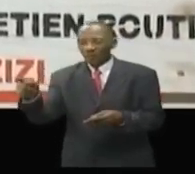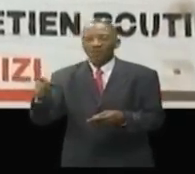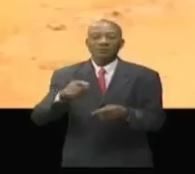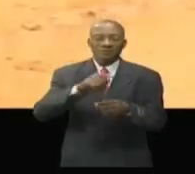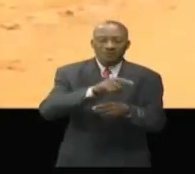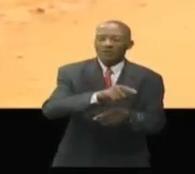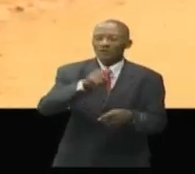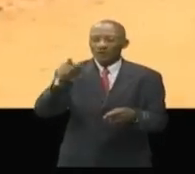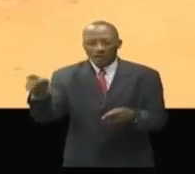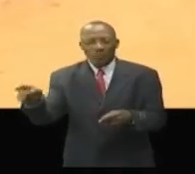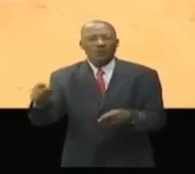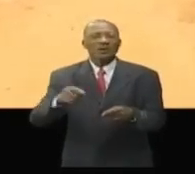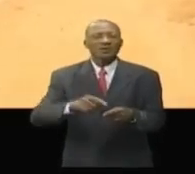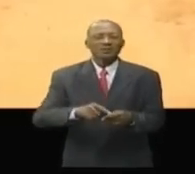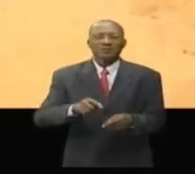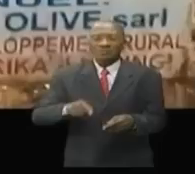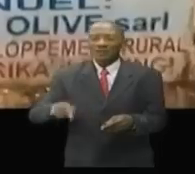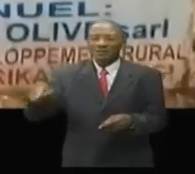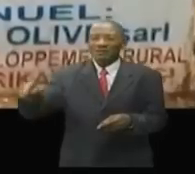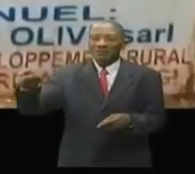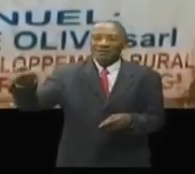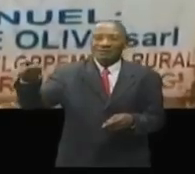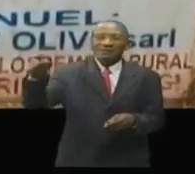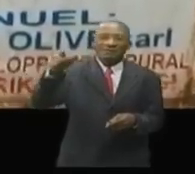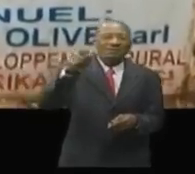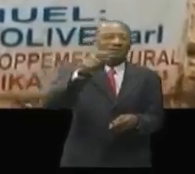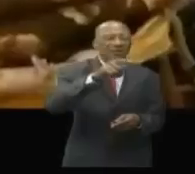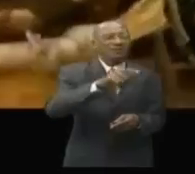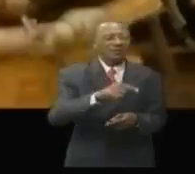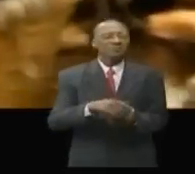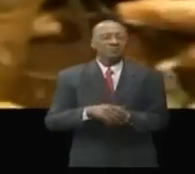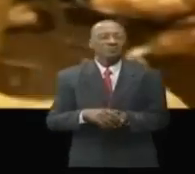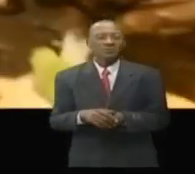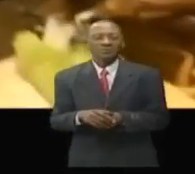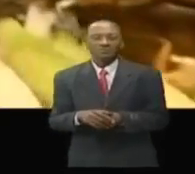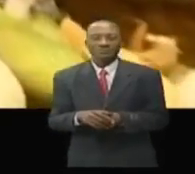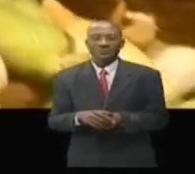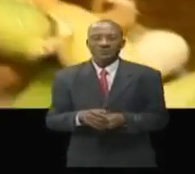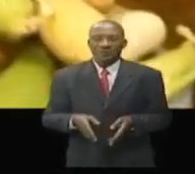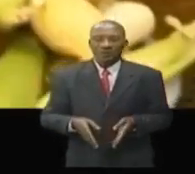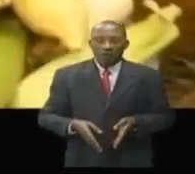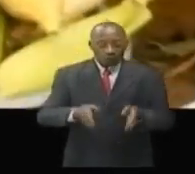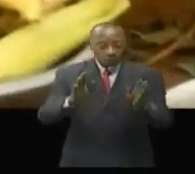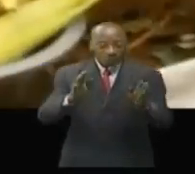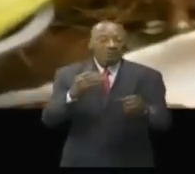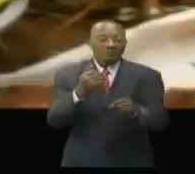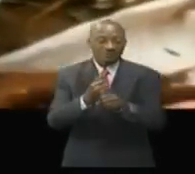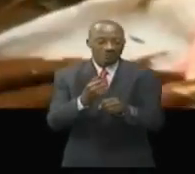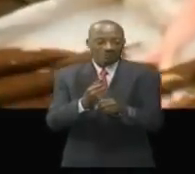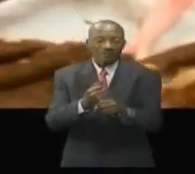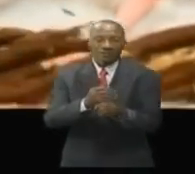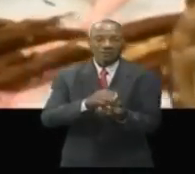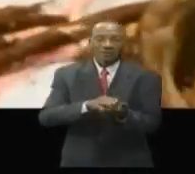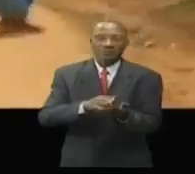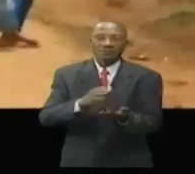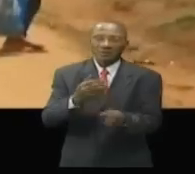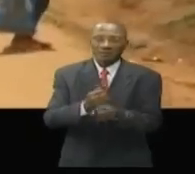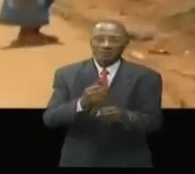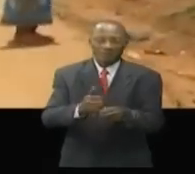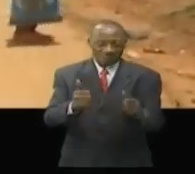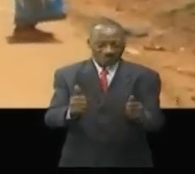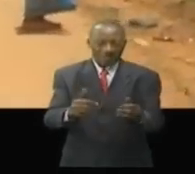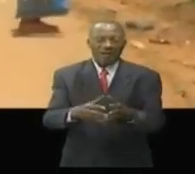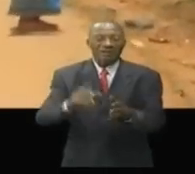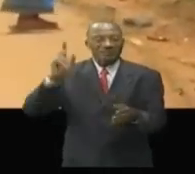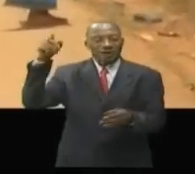Katogota, Lubarika, Luvungi 16 km et autres. Ces routes ont été réhabilitées par les partenaires du gouvernement congolais, puis